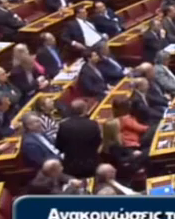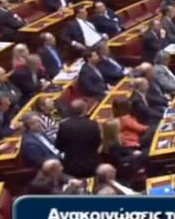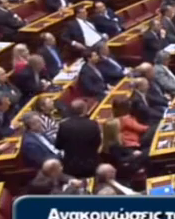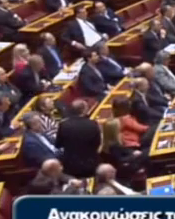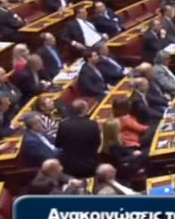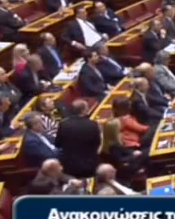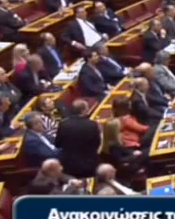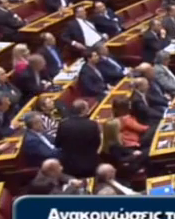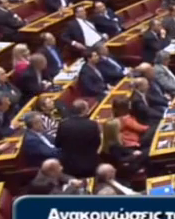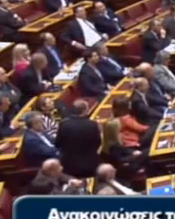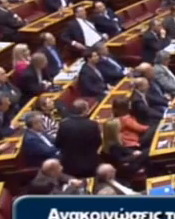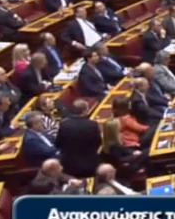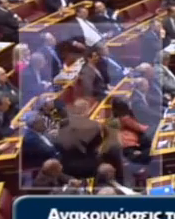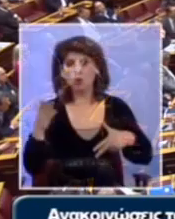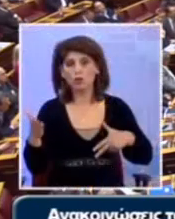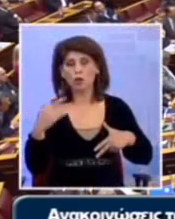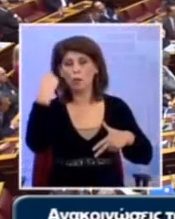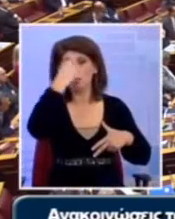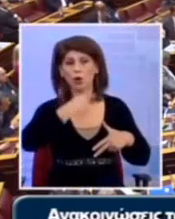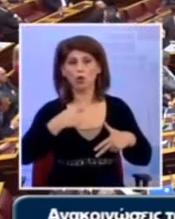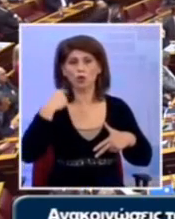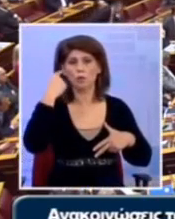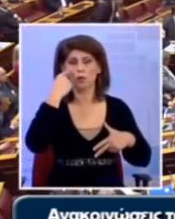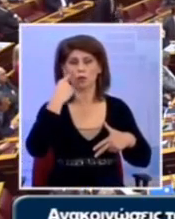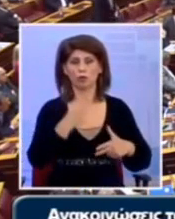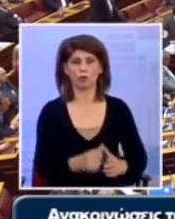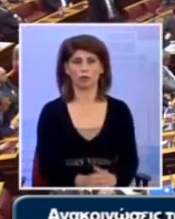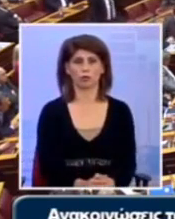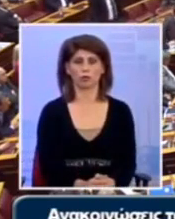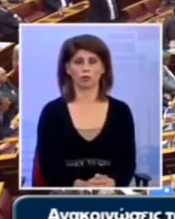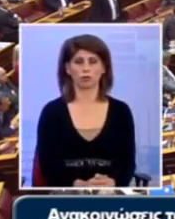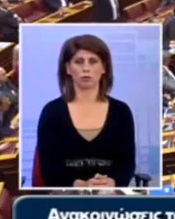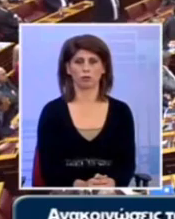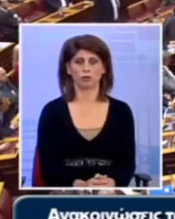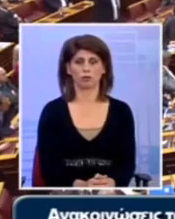Είναι υπουργός κύριε. Επί του προσωπικού... Καθίστε κάτω.